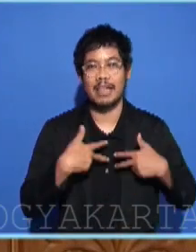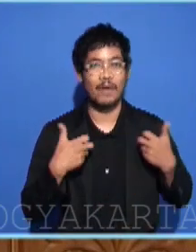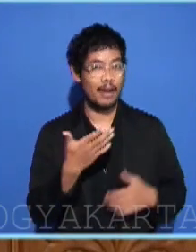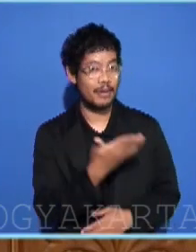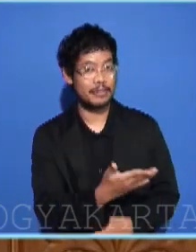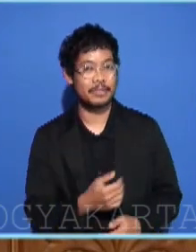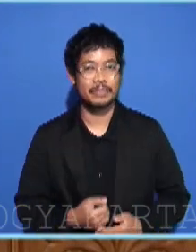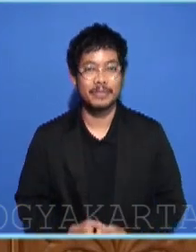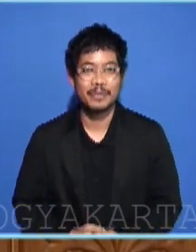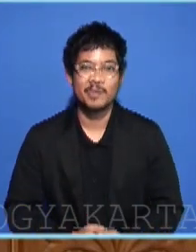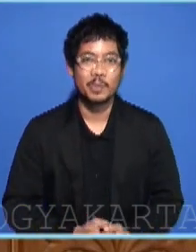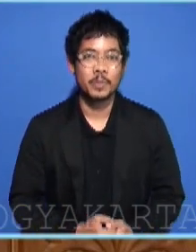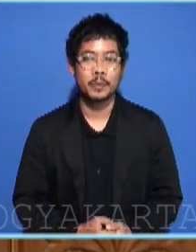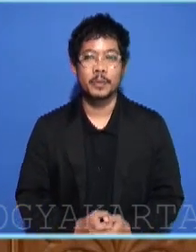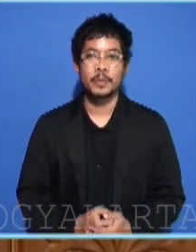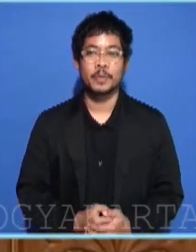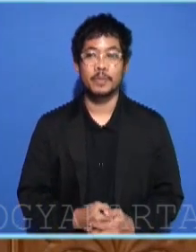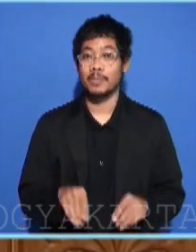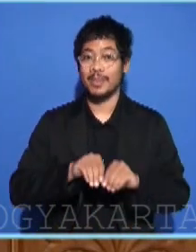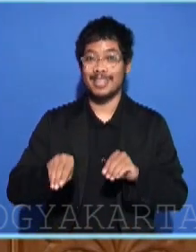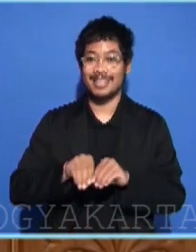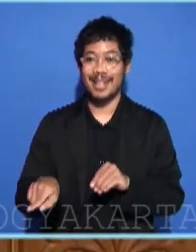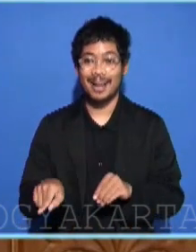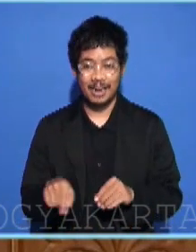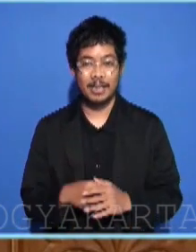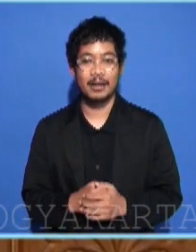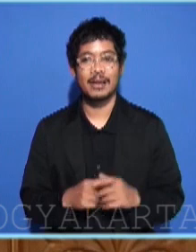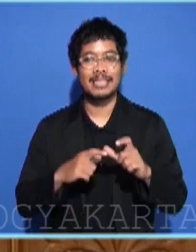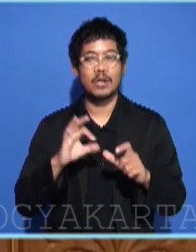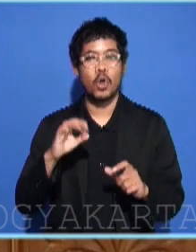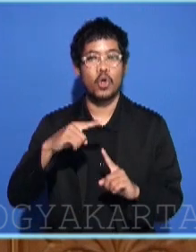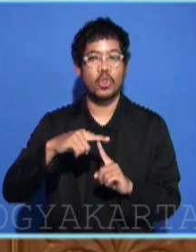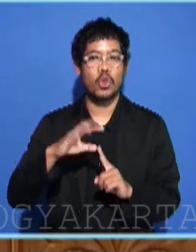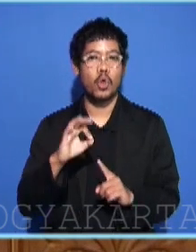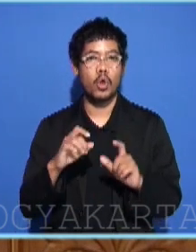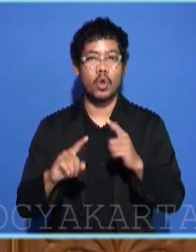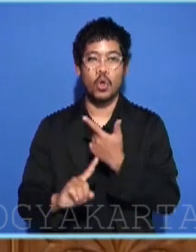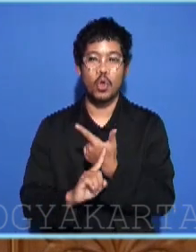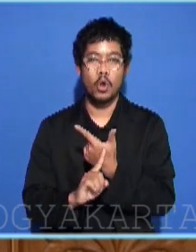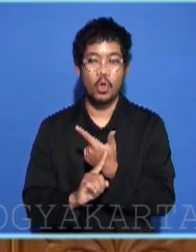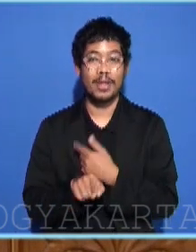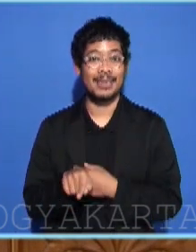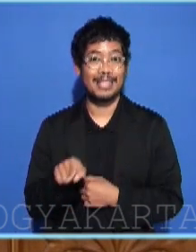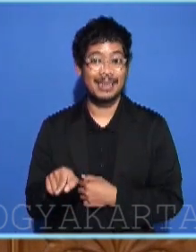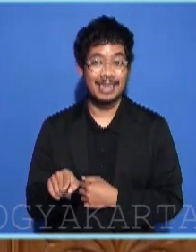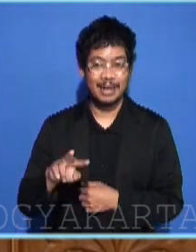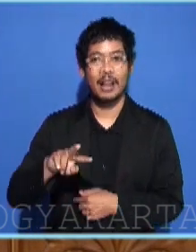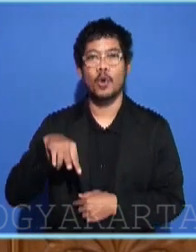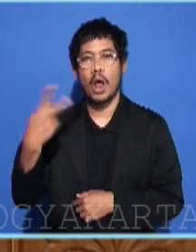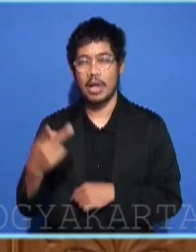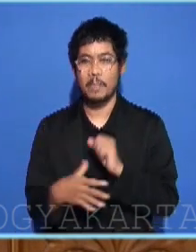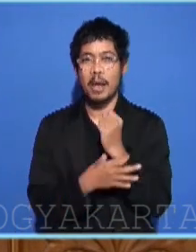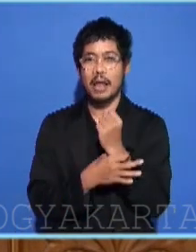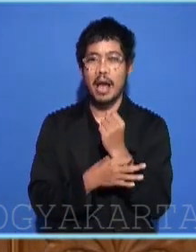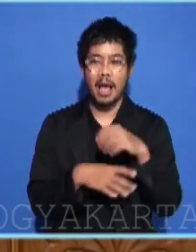Para pamirsa, taneman soto ingkang dipuntanem dening kadang tani ing laladan Bligo ngluar Kabupaten Magelang gadah